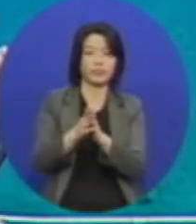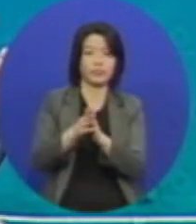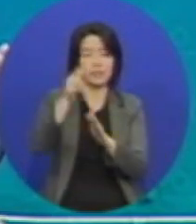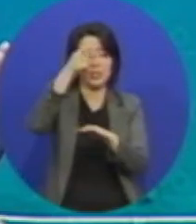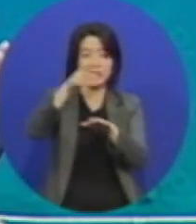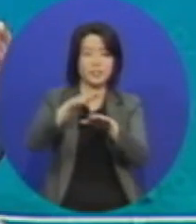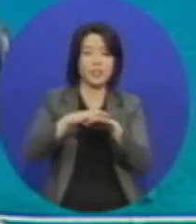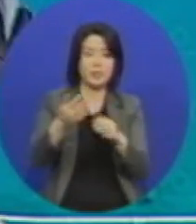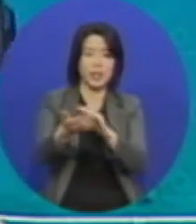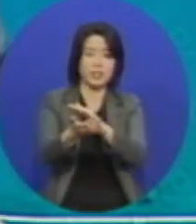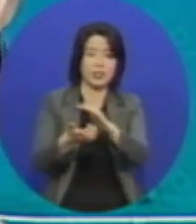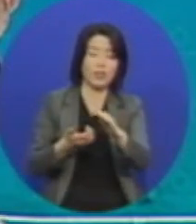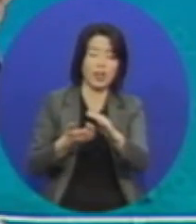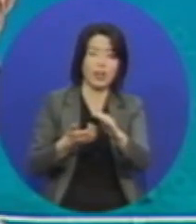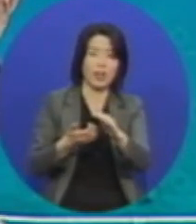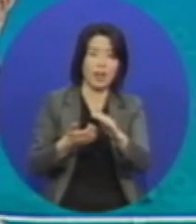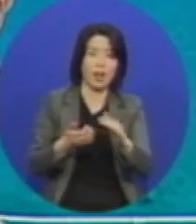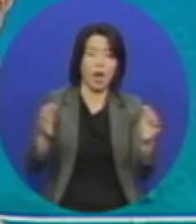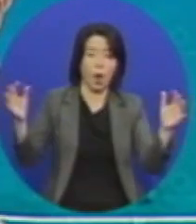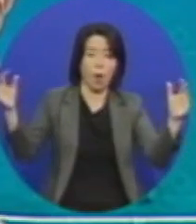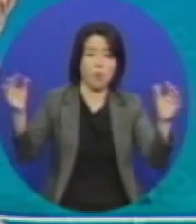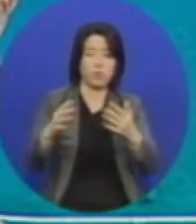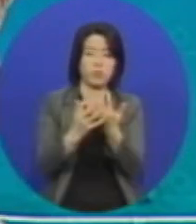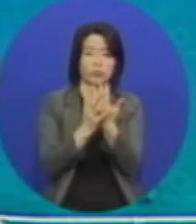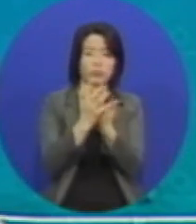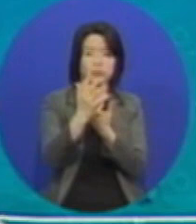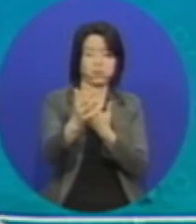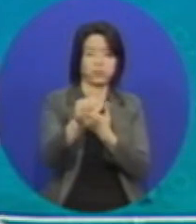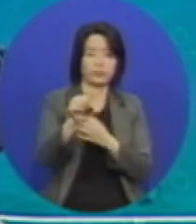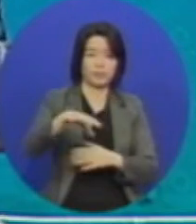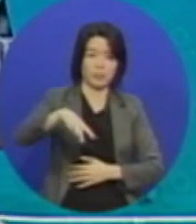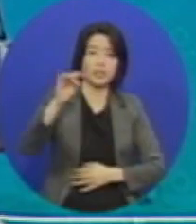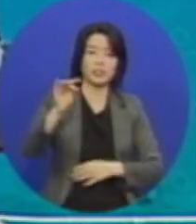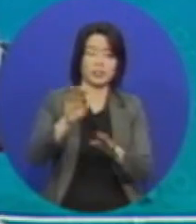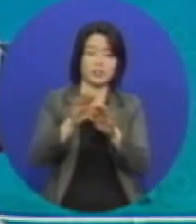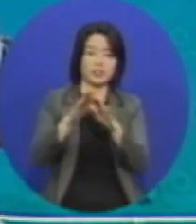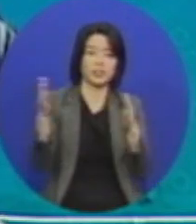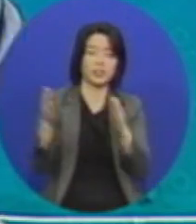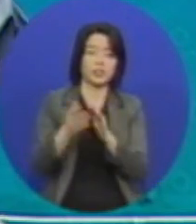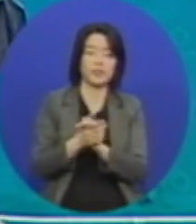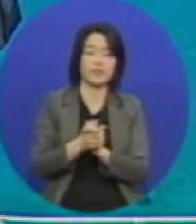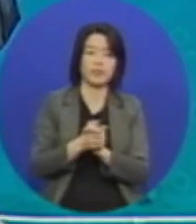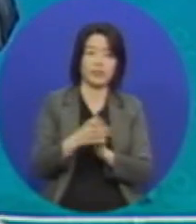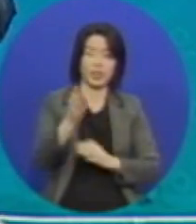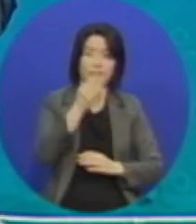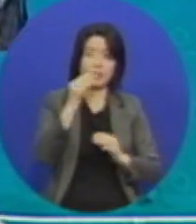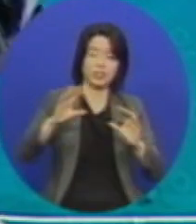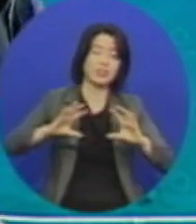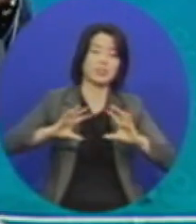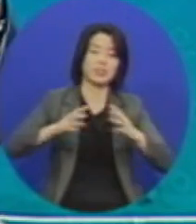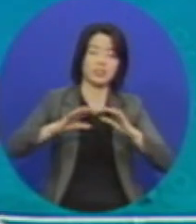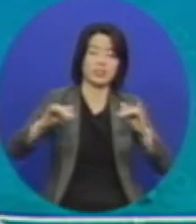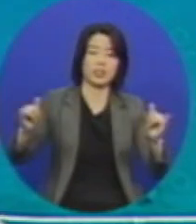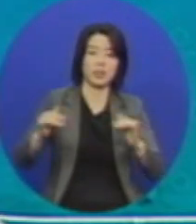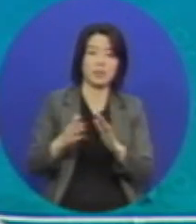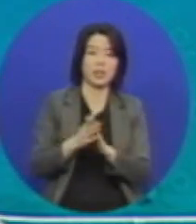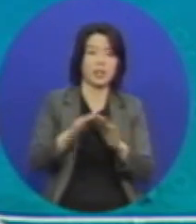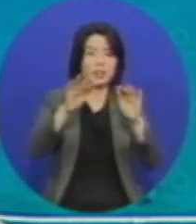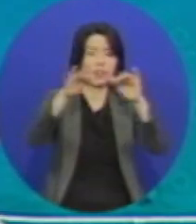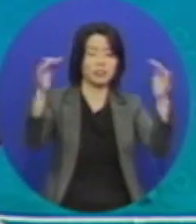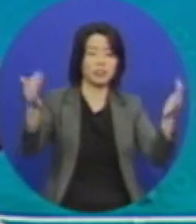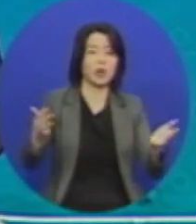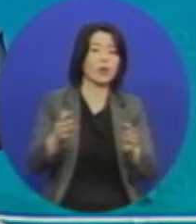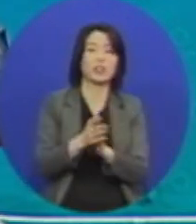전에 부흥회를 먼저 열어요 이스라엘 백성들이 성 임지금 예루살렘 성의 문제가